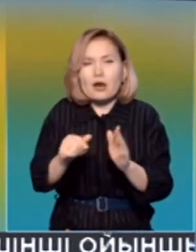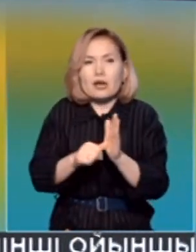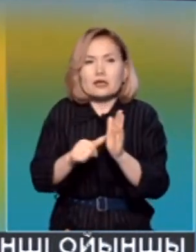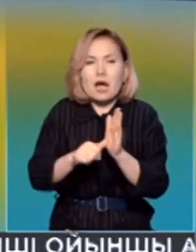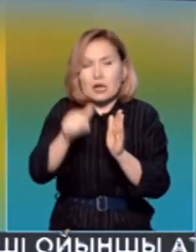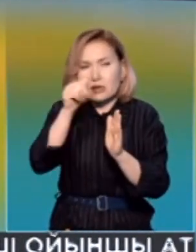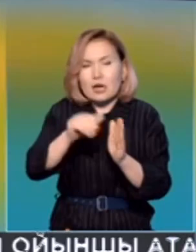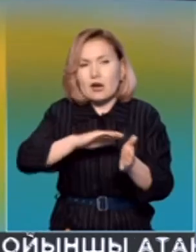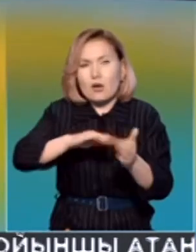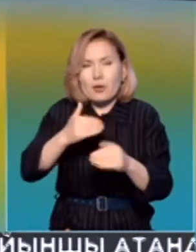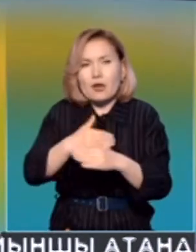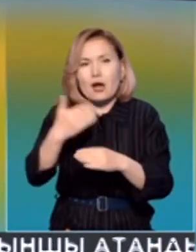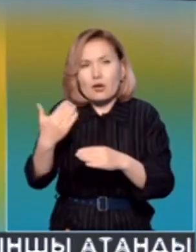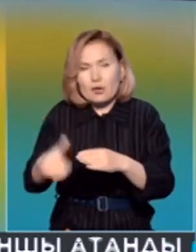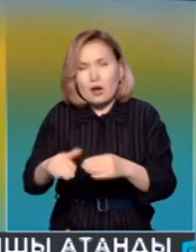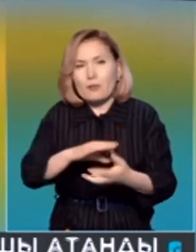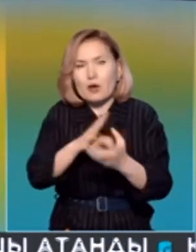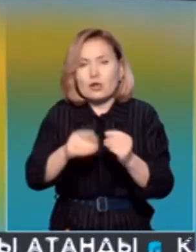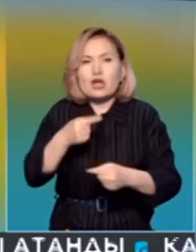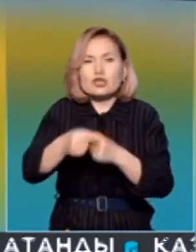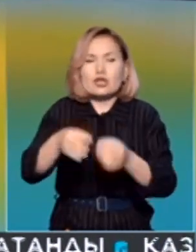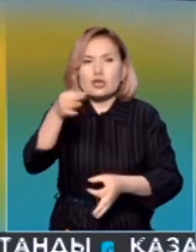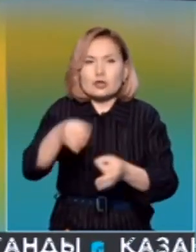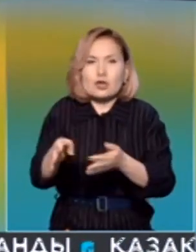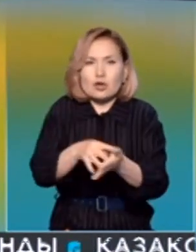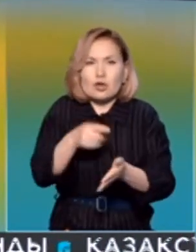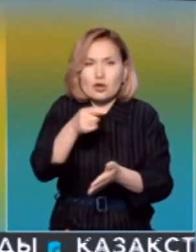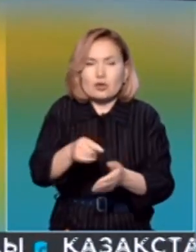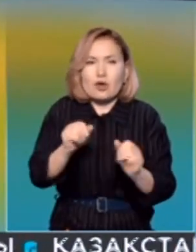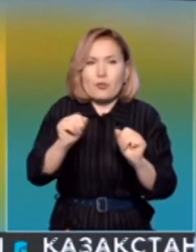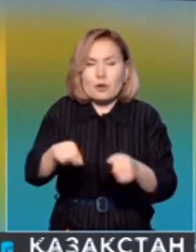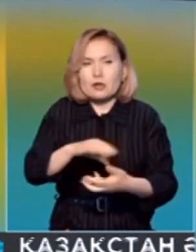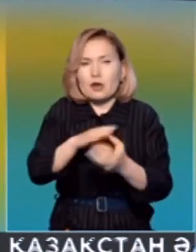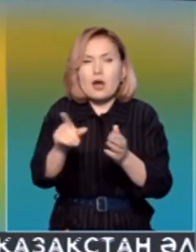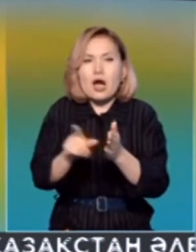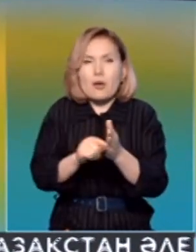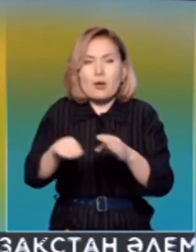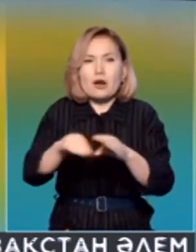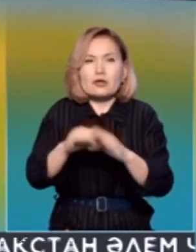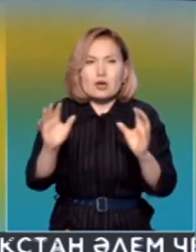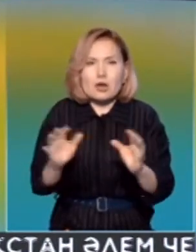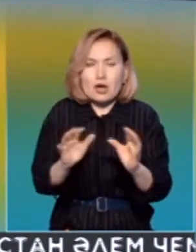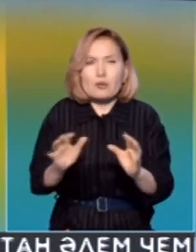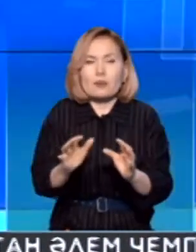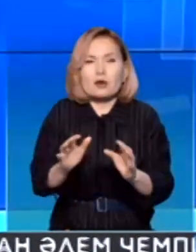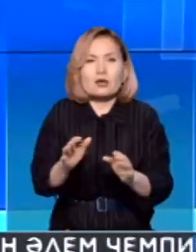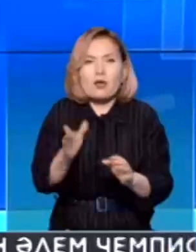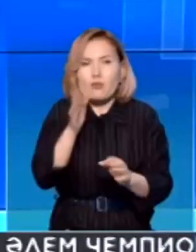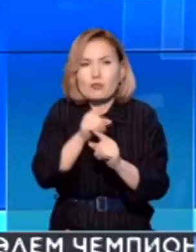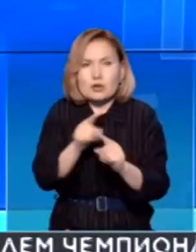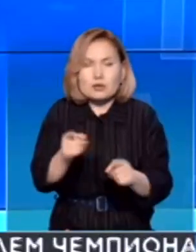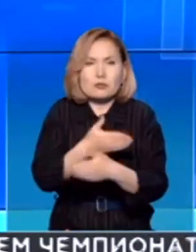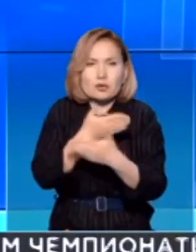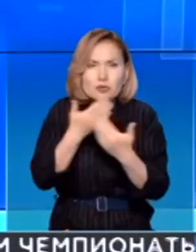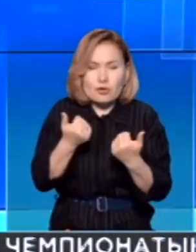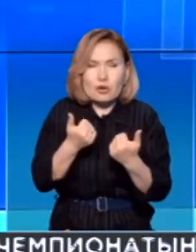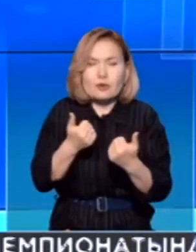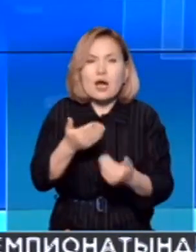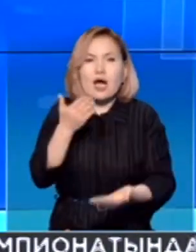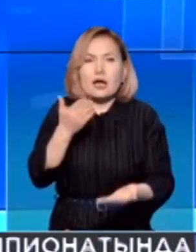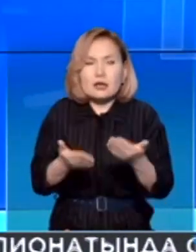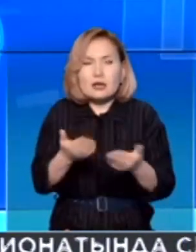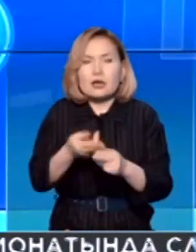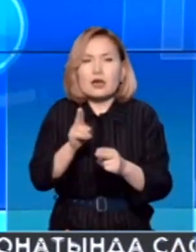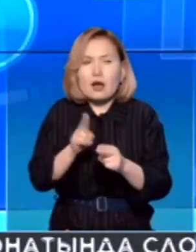мұрагерлер өзара келісе алмаса, сот арқылы шешуге болады. Жинақ сомасының сақталу мерзімі жоқ. Егер алушы төлем